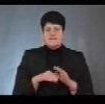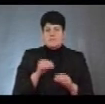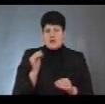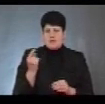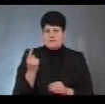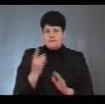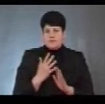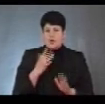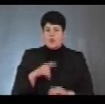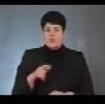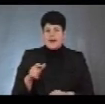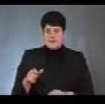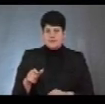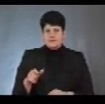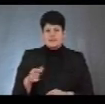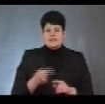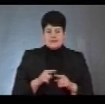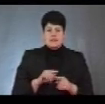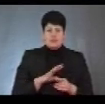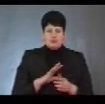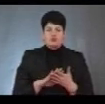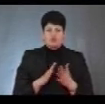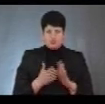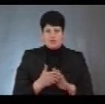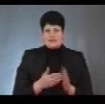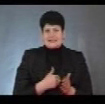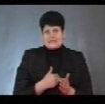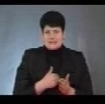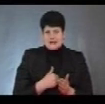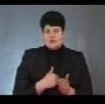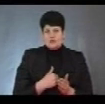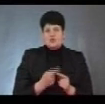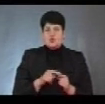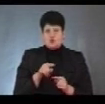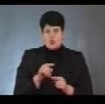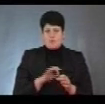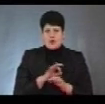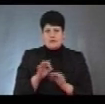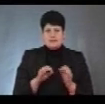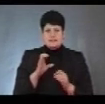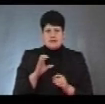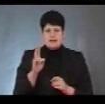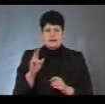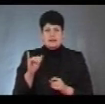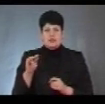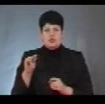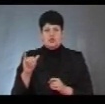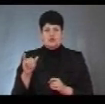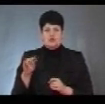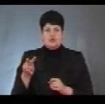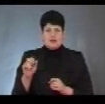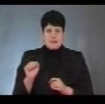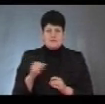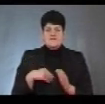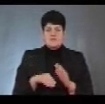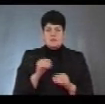все, людей, і це було домовлено з ініціатором цього проекту паном Сергієм Кичулою. Ми вибирали людей